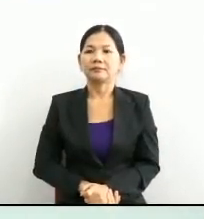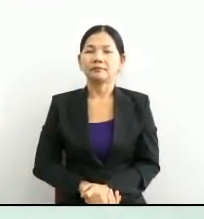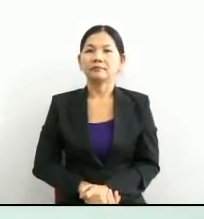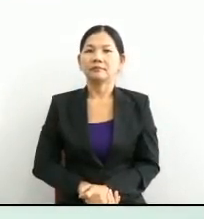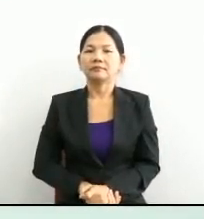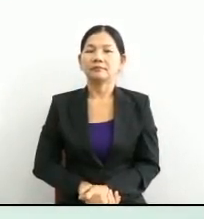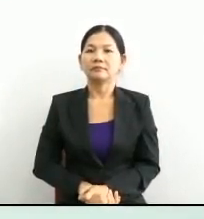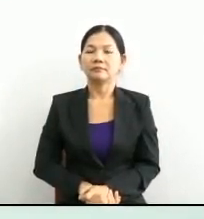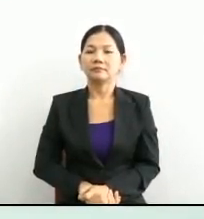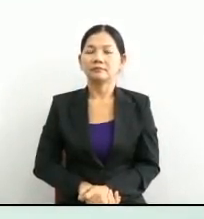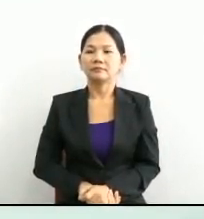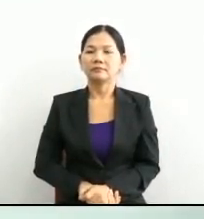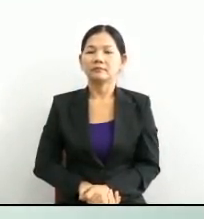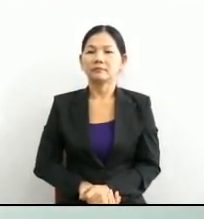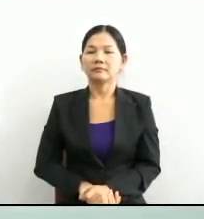con mơ mơ con